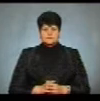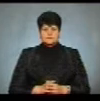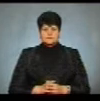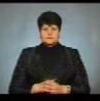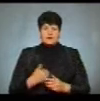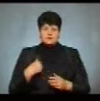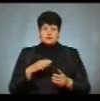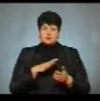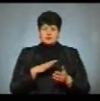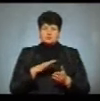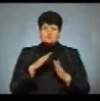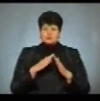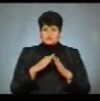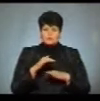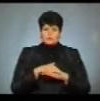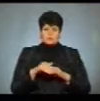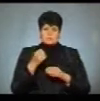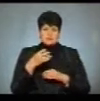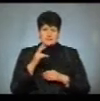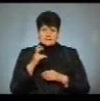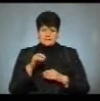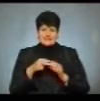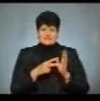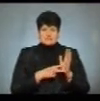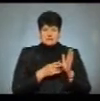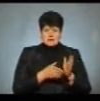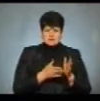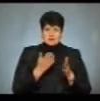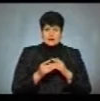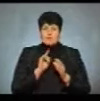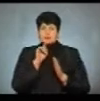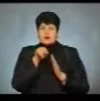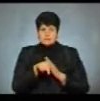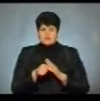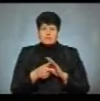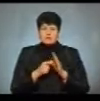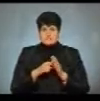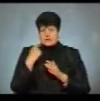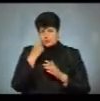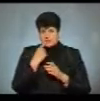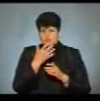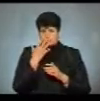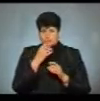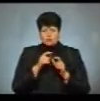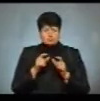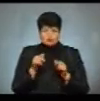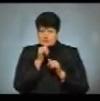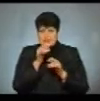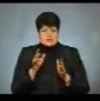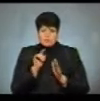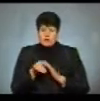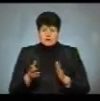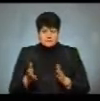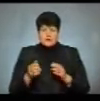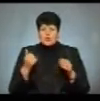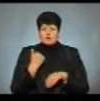Ми побували у будинку на вулиці 15 квітня, 17. Однак потрапити в приміщення індивідуального теплового пункту не змогли.